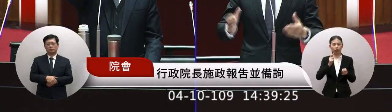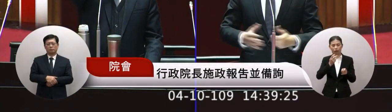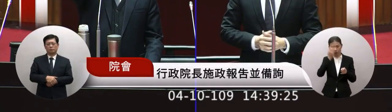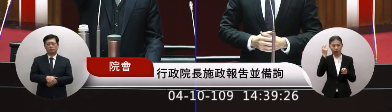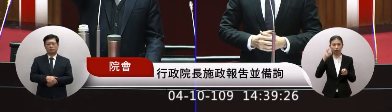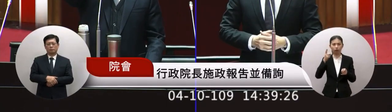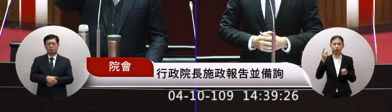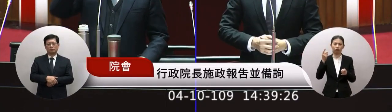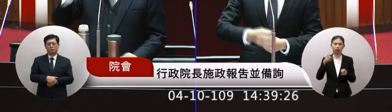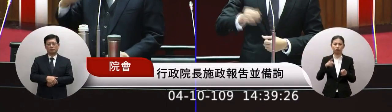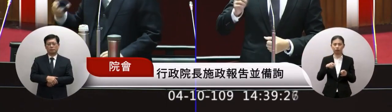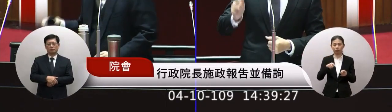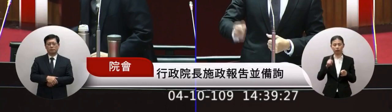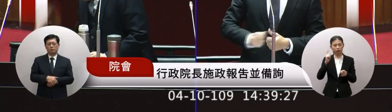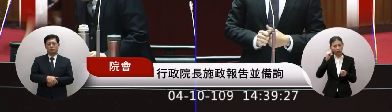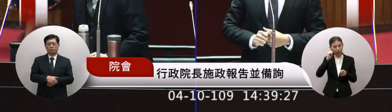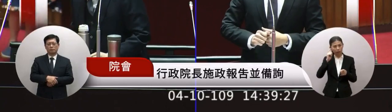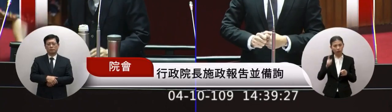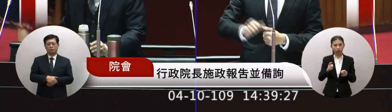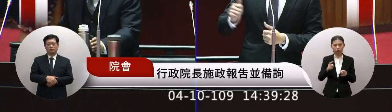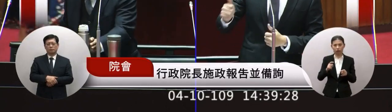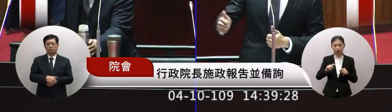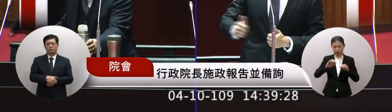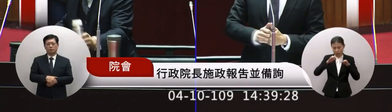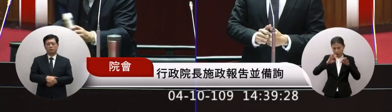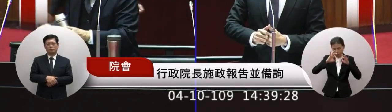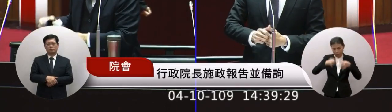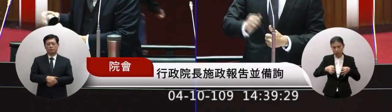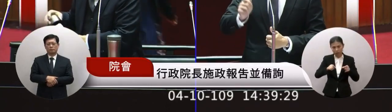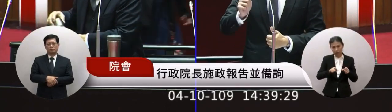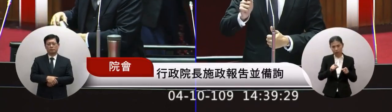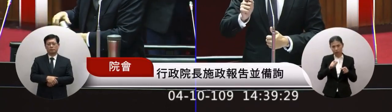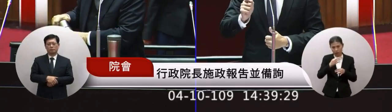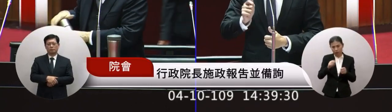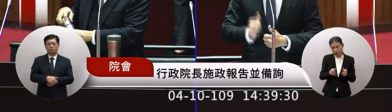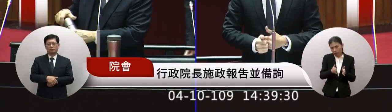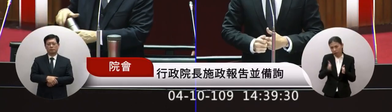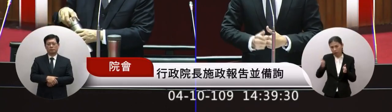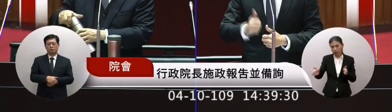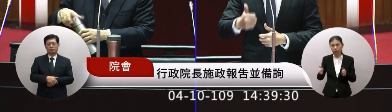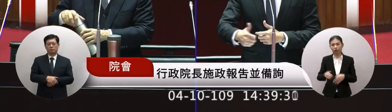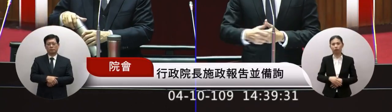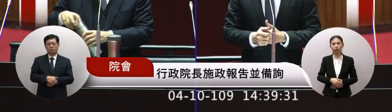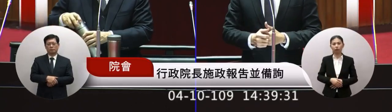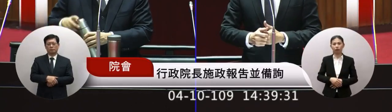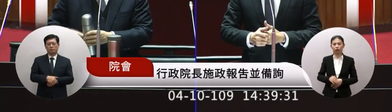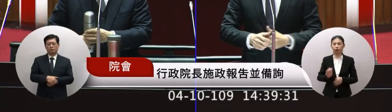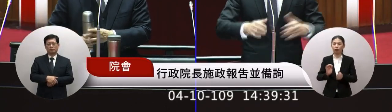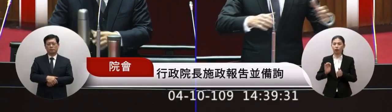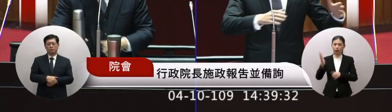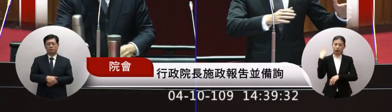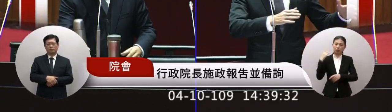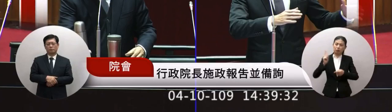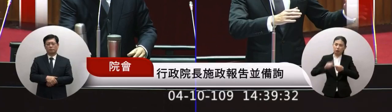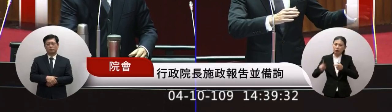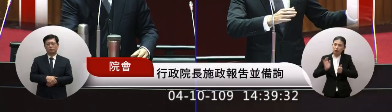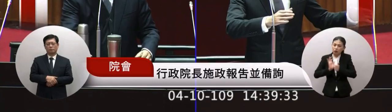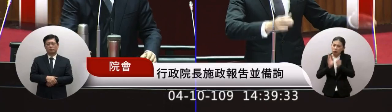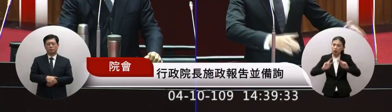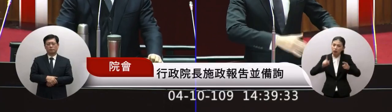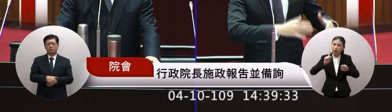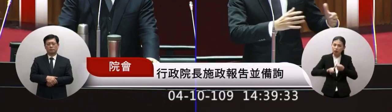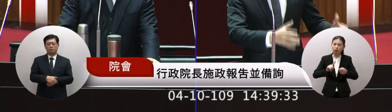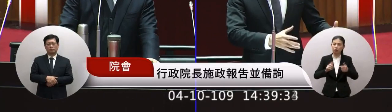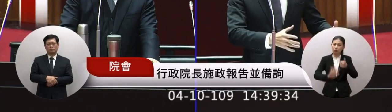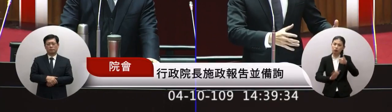咱要延长啦吼。啊，当然这延长足重要，因为我其实即个促转会上重要的。是一个爱有